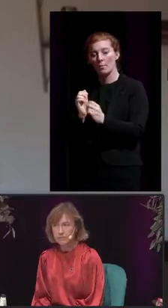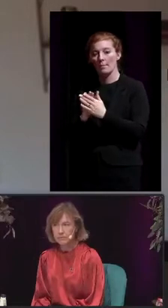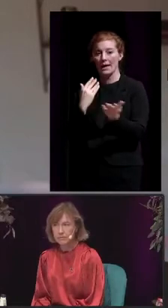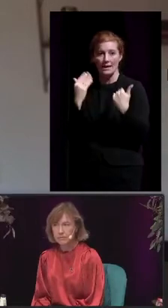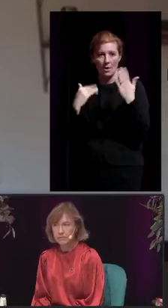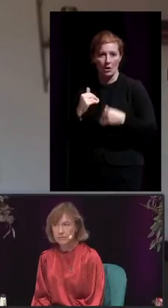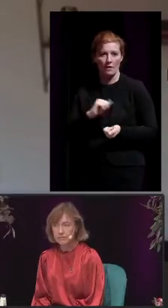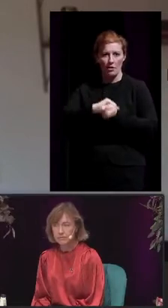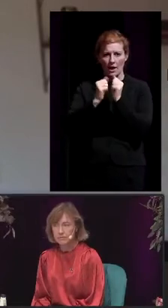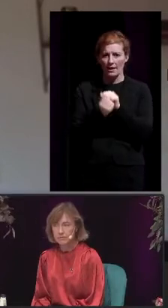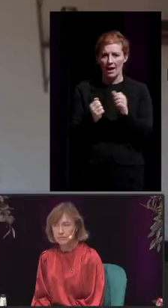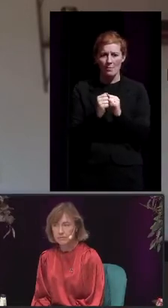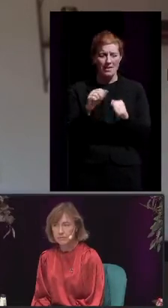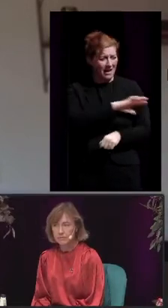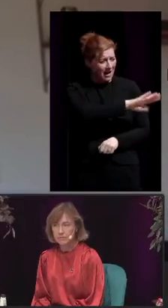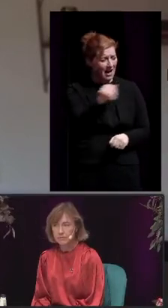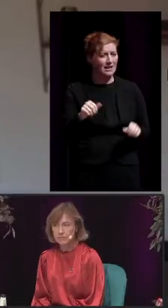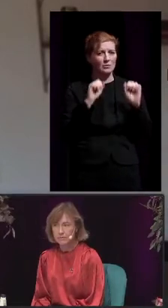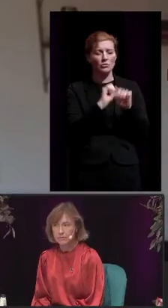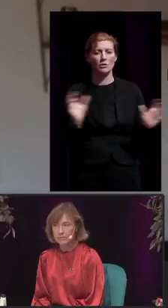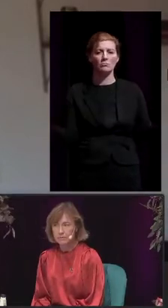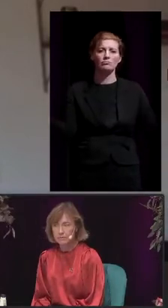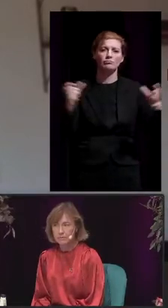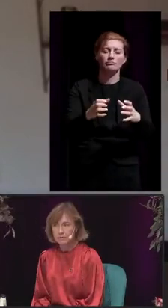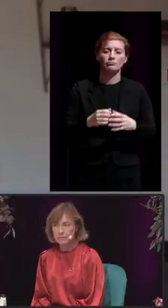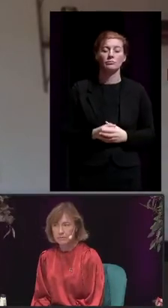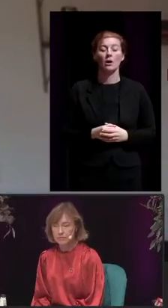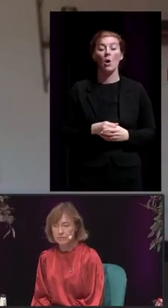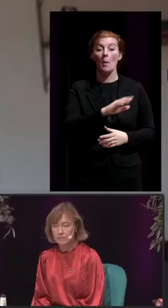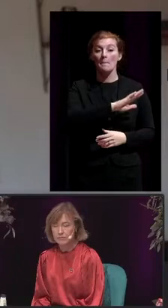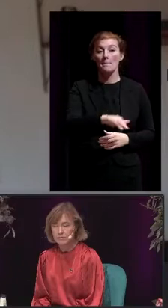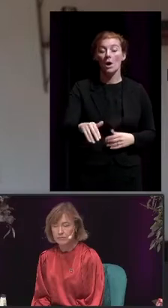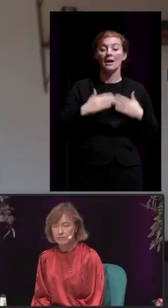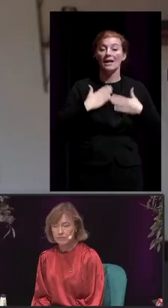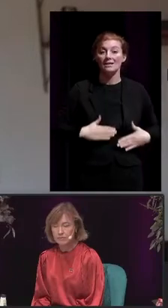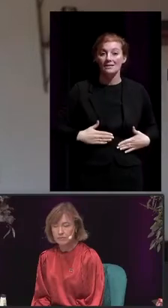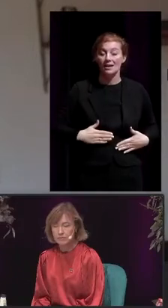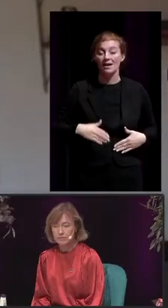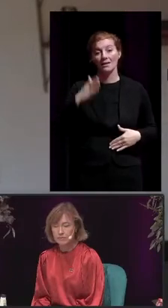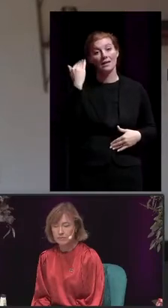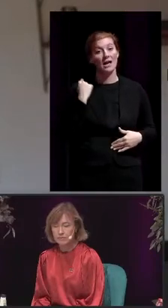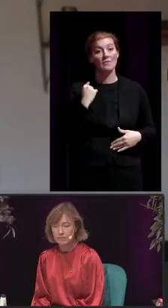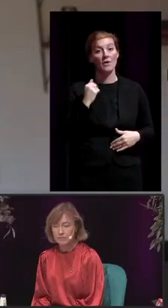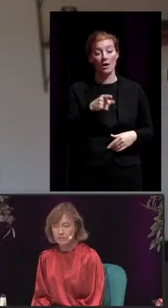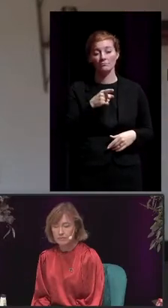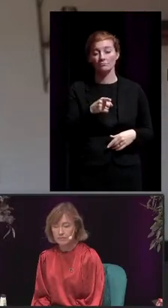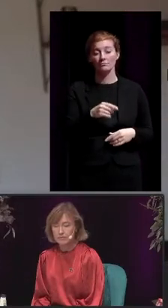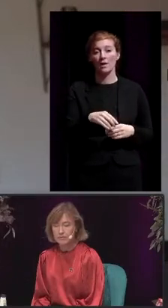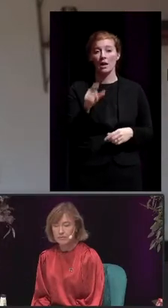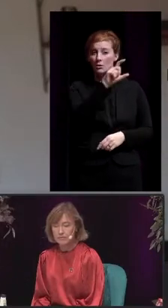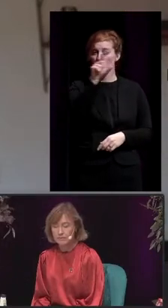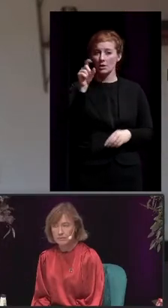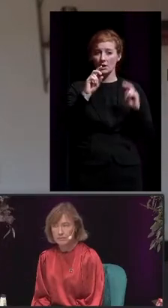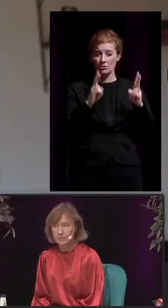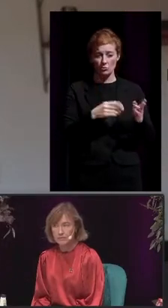klimatförändringar. Men allt detta måste vävas samman. Och att just barnhälsa kan vara klistret som får alla de här